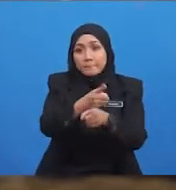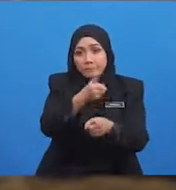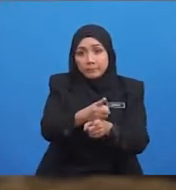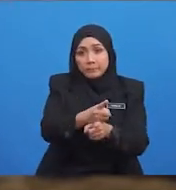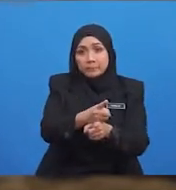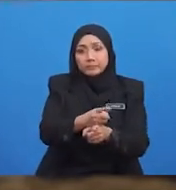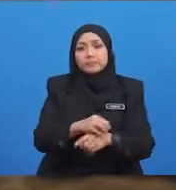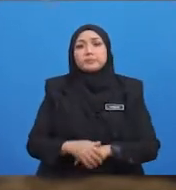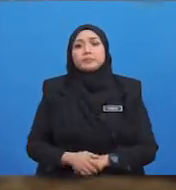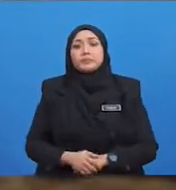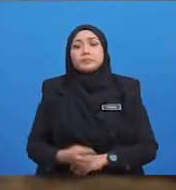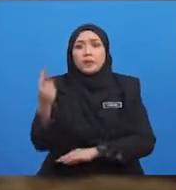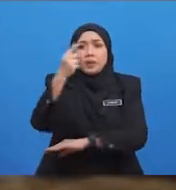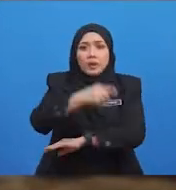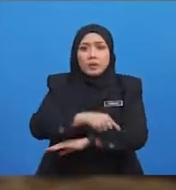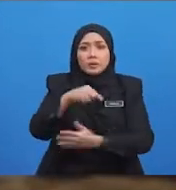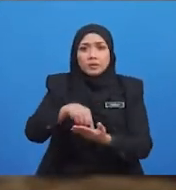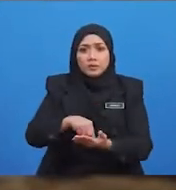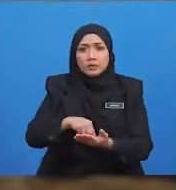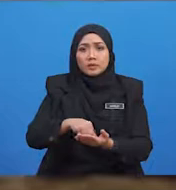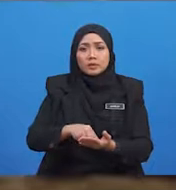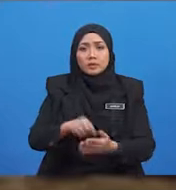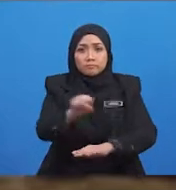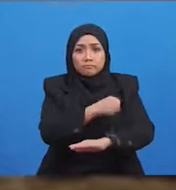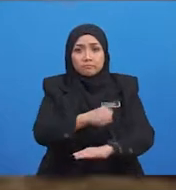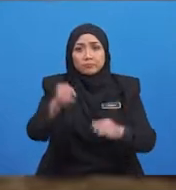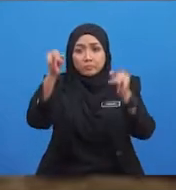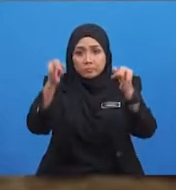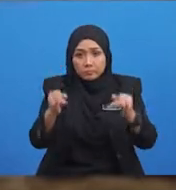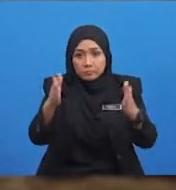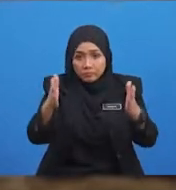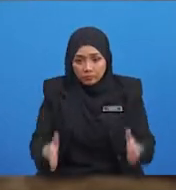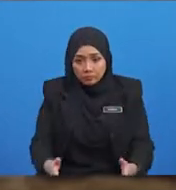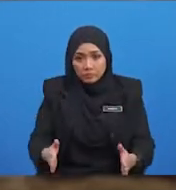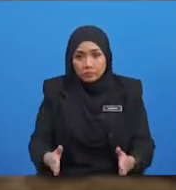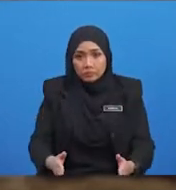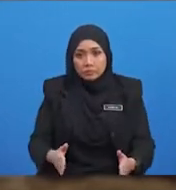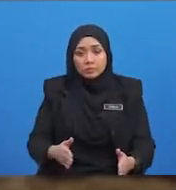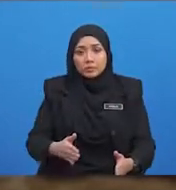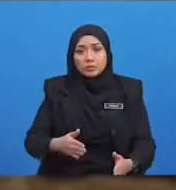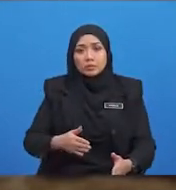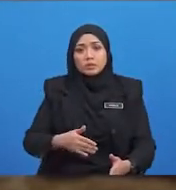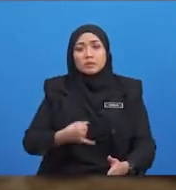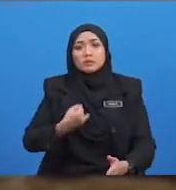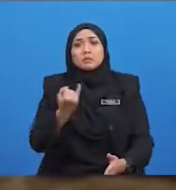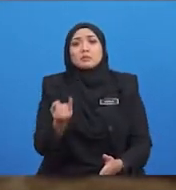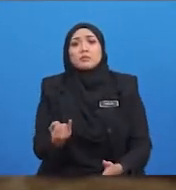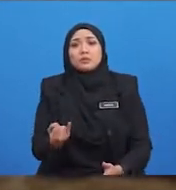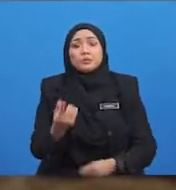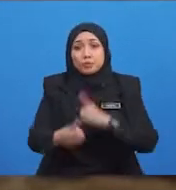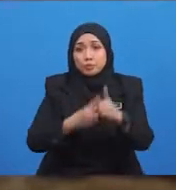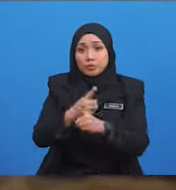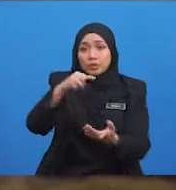ini demikian kerana penyajak telah insaf dan sedar bahawa dunia